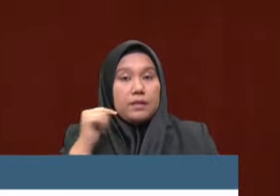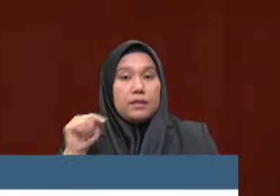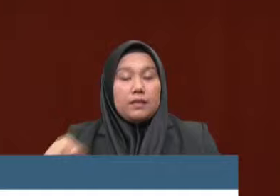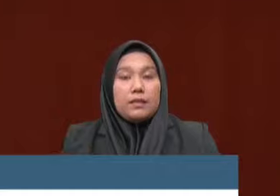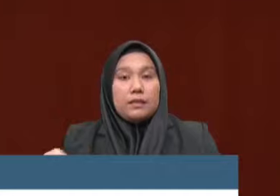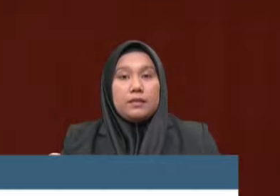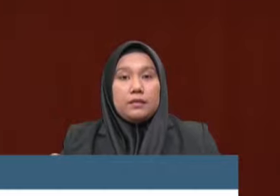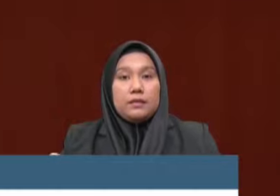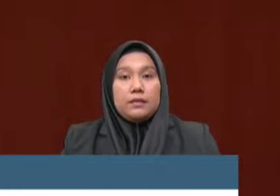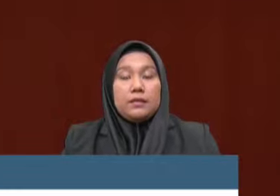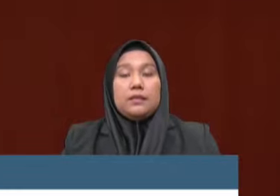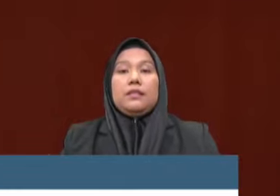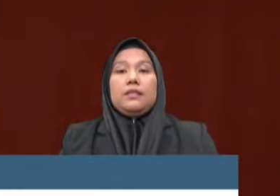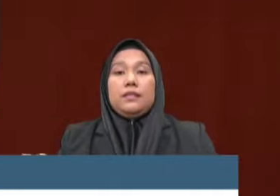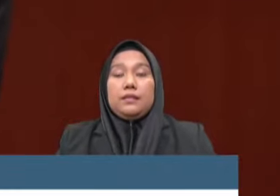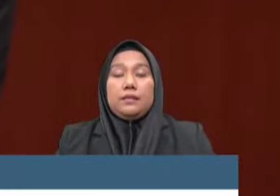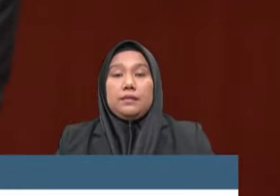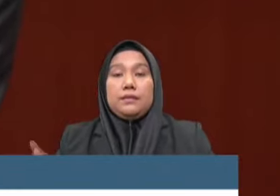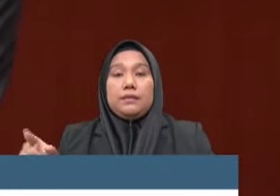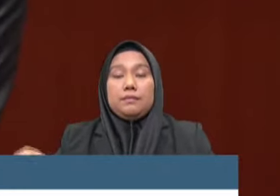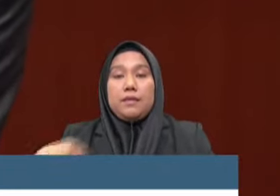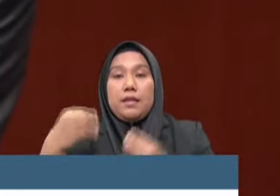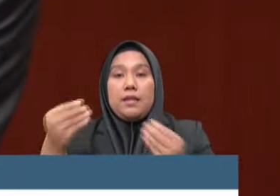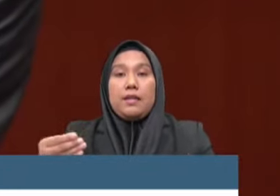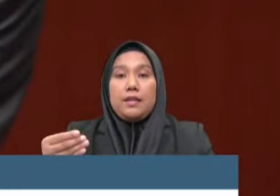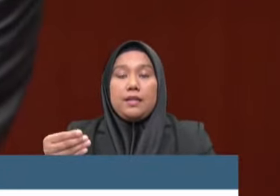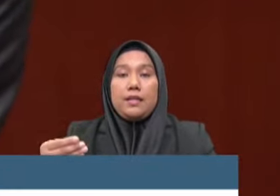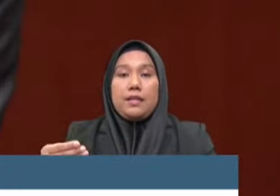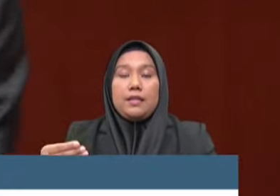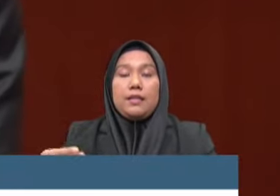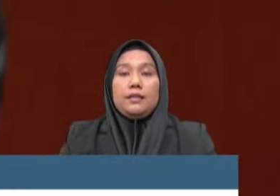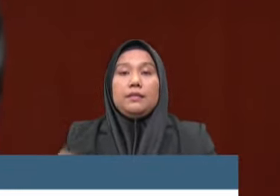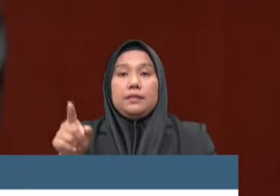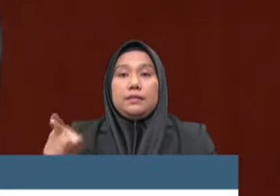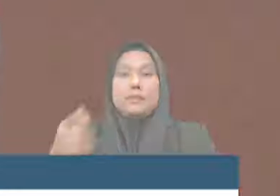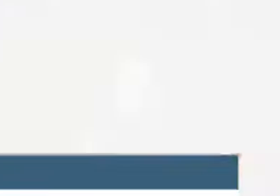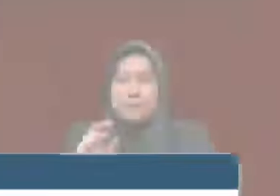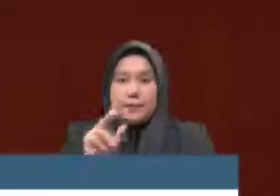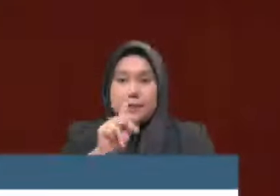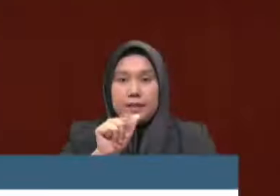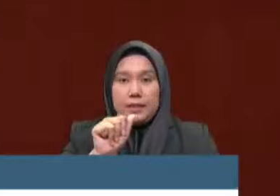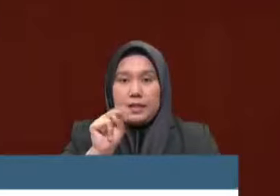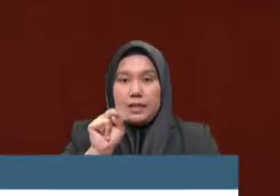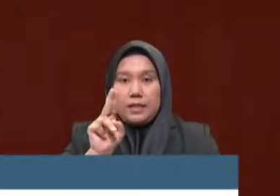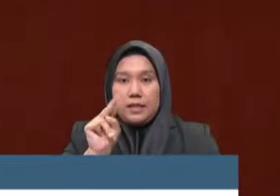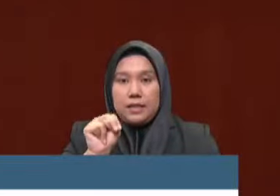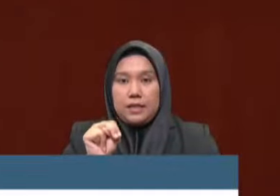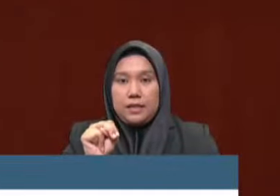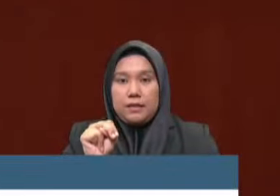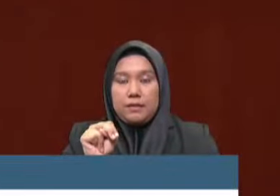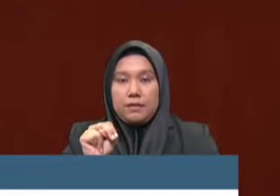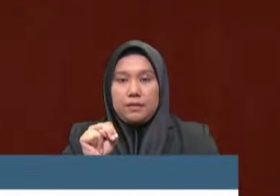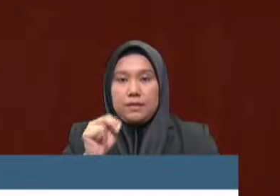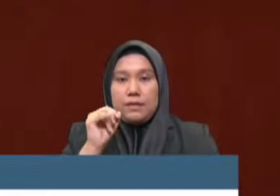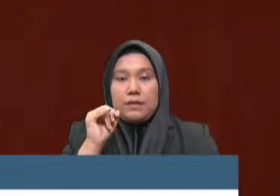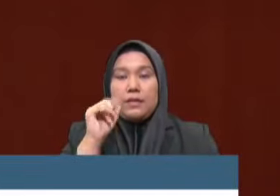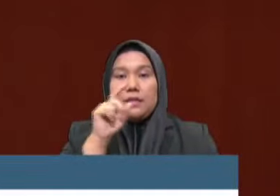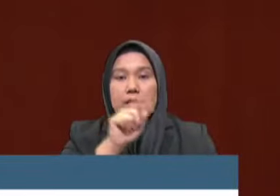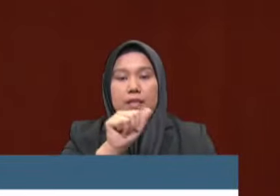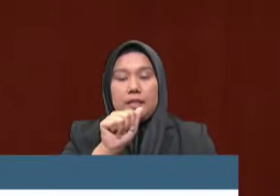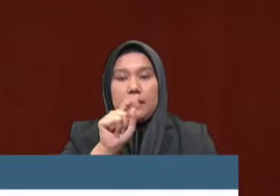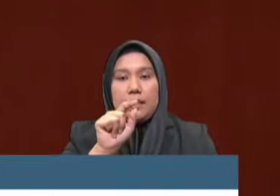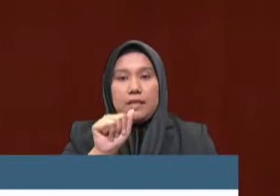Jadi jangan guna dululah. Nak bagi jaminan bahawa kita dah selamatkan. At least tak ada lagi layer kanun tata cara